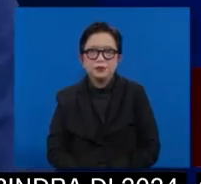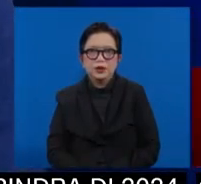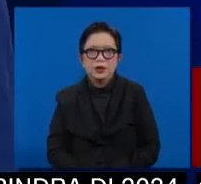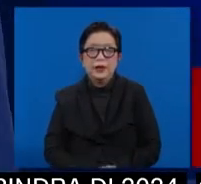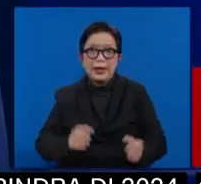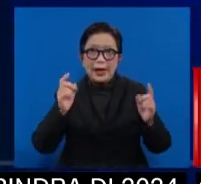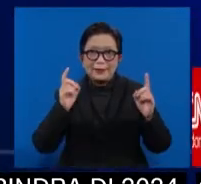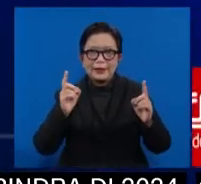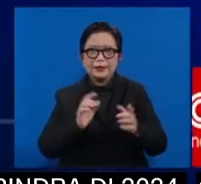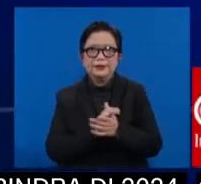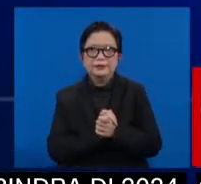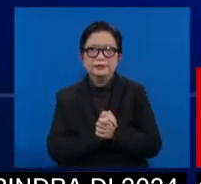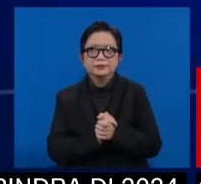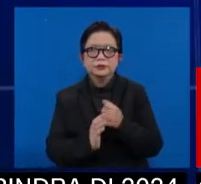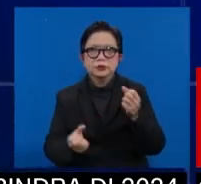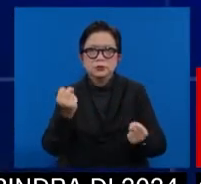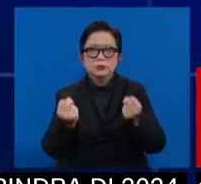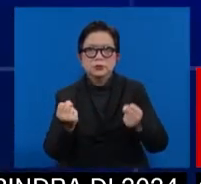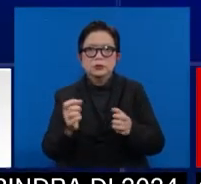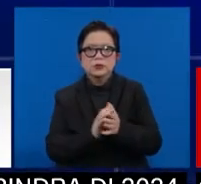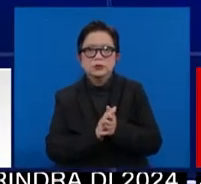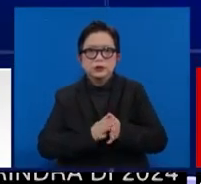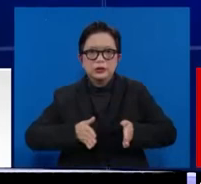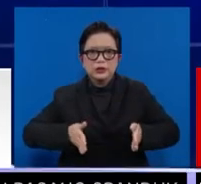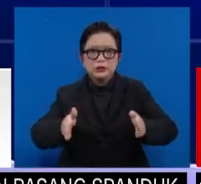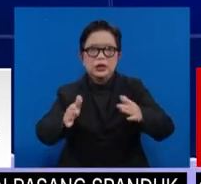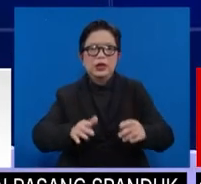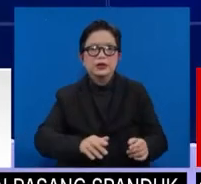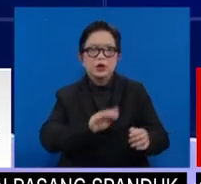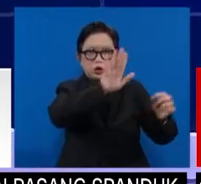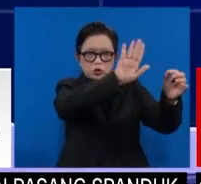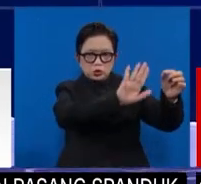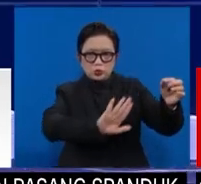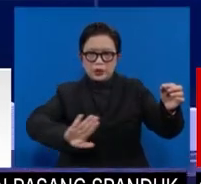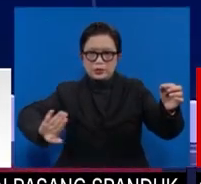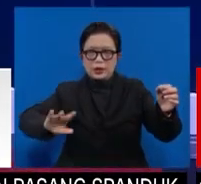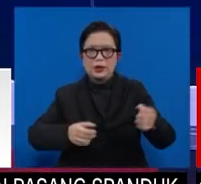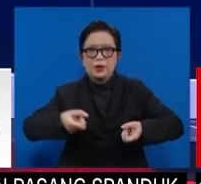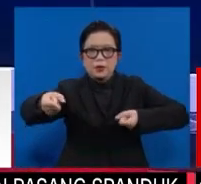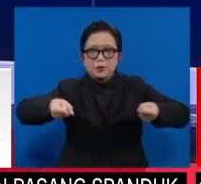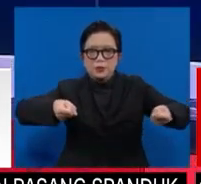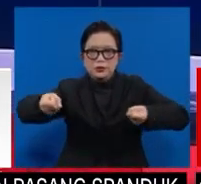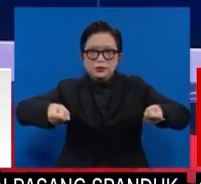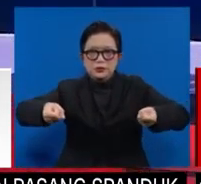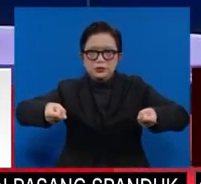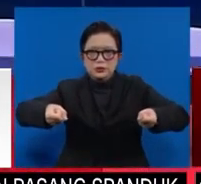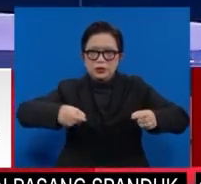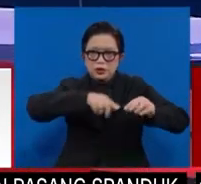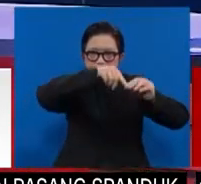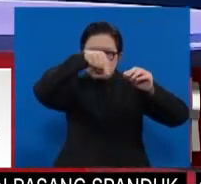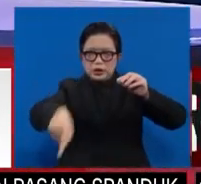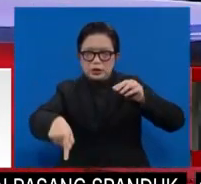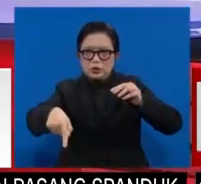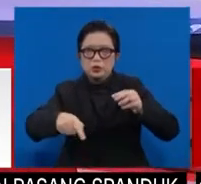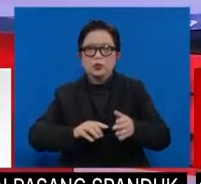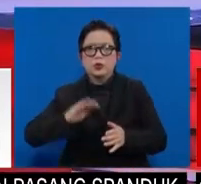Waspada saat berkendara di jalan lintas Sumatera, minibus pengangkut rombongan keluarga yang akan menghadiri pesta terjun ke parit. Sementara di Banyumas,